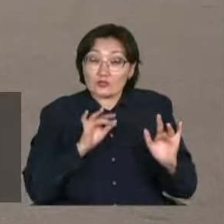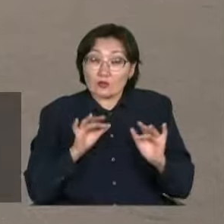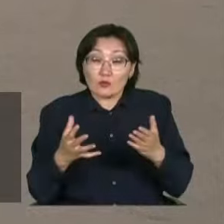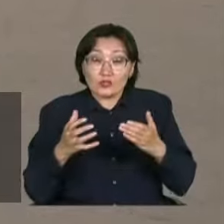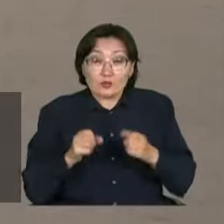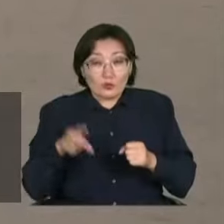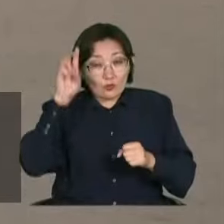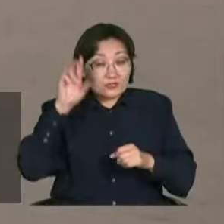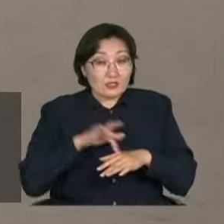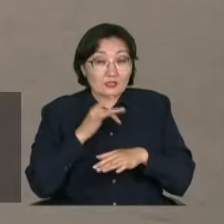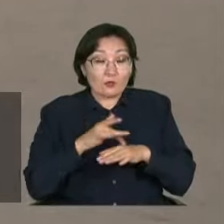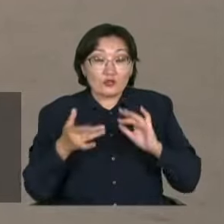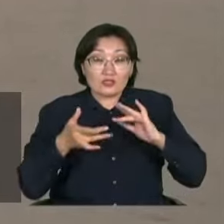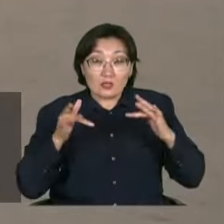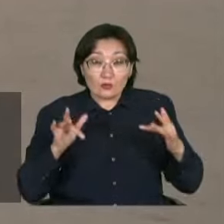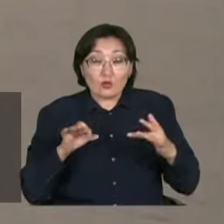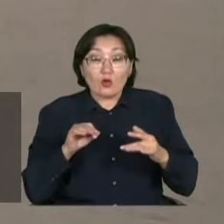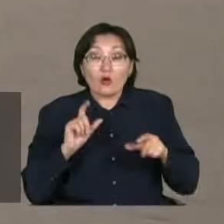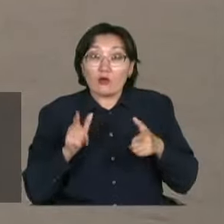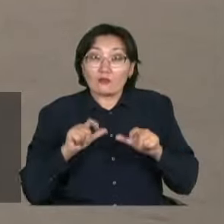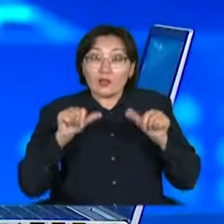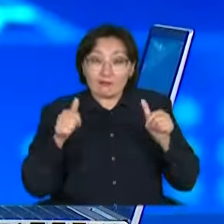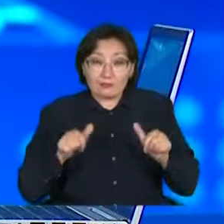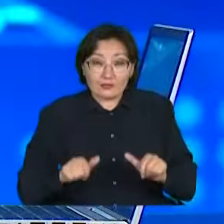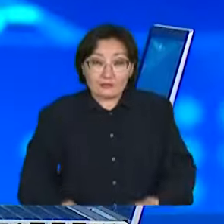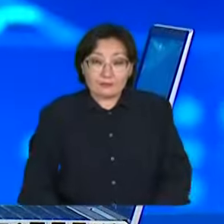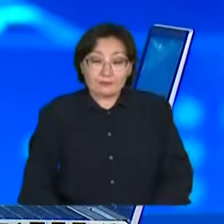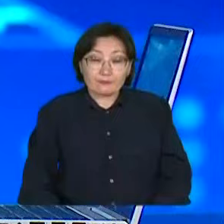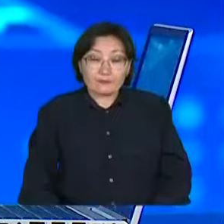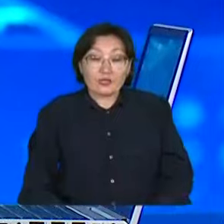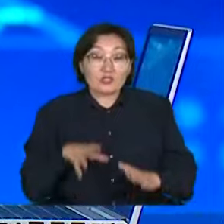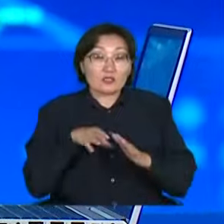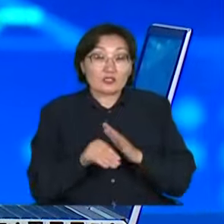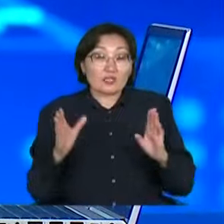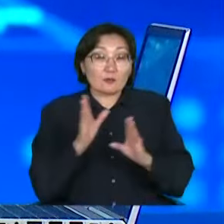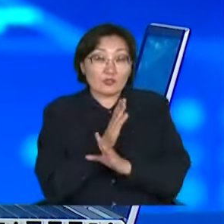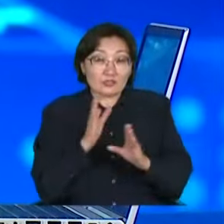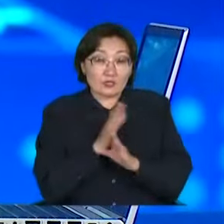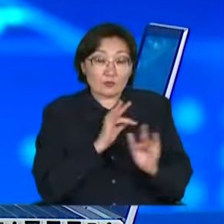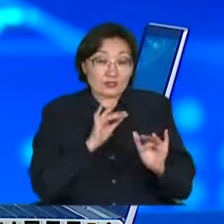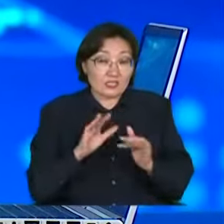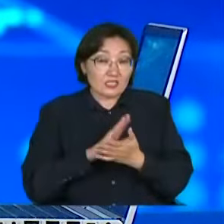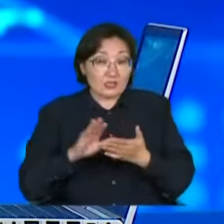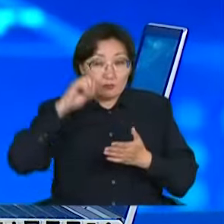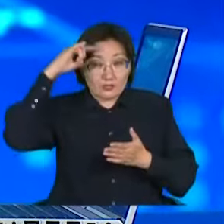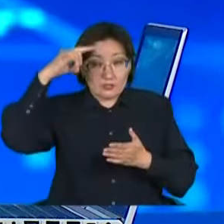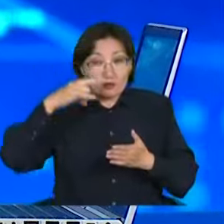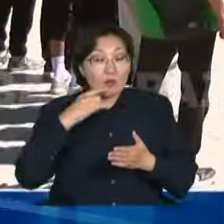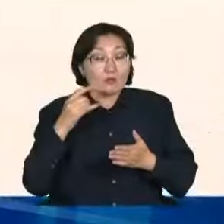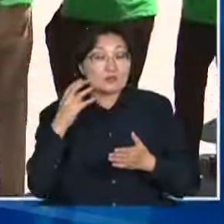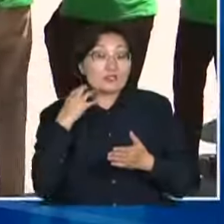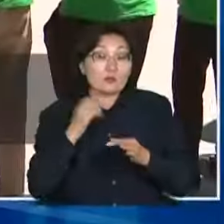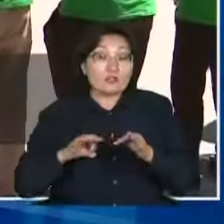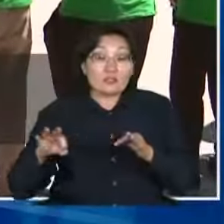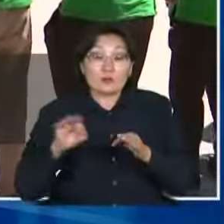получения госуслуг в онлайн и офлайн формате. В рамках экологической акции «Таза Казахстан» в Кызылординской